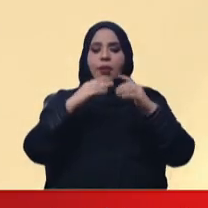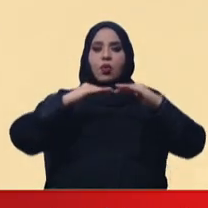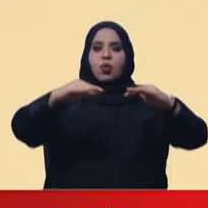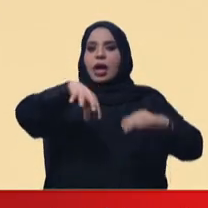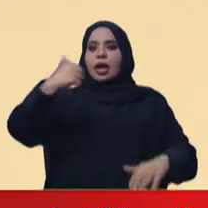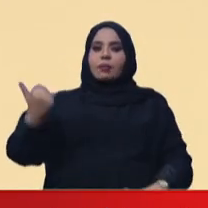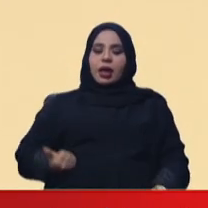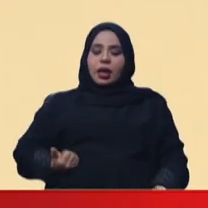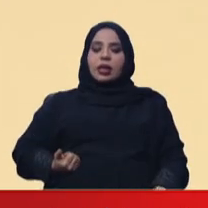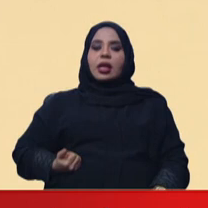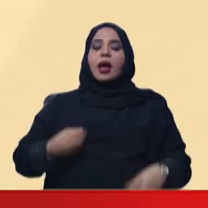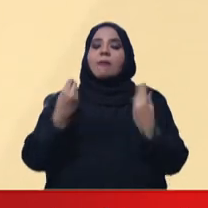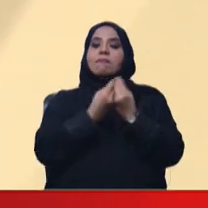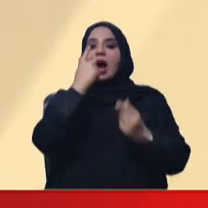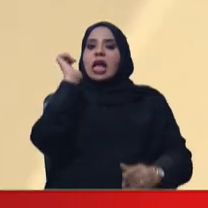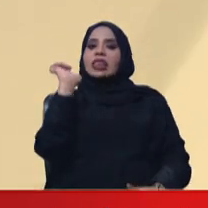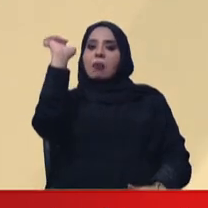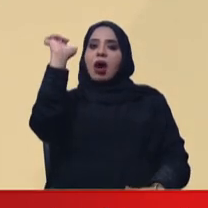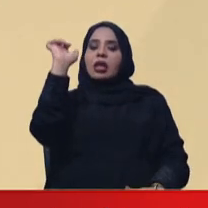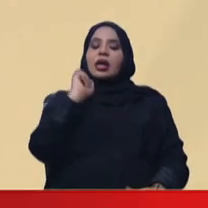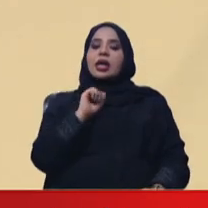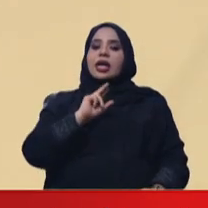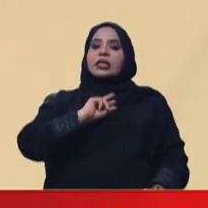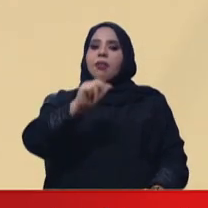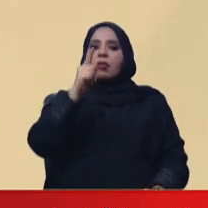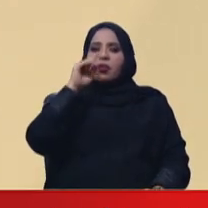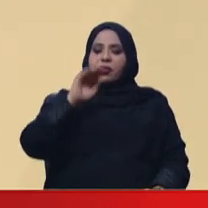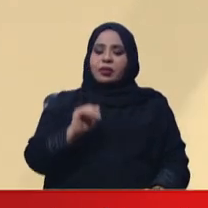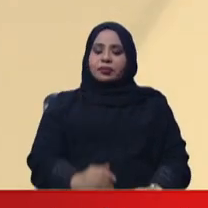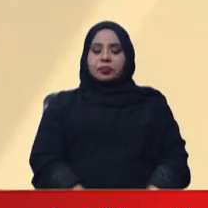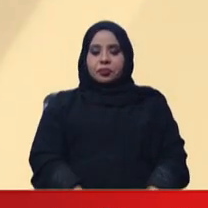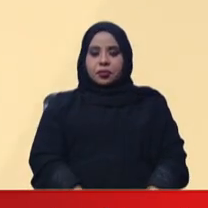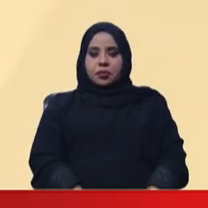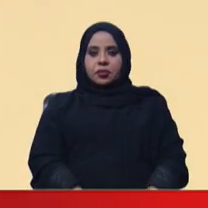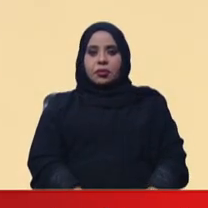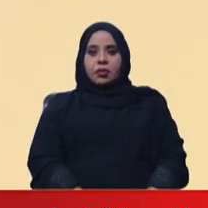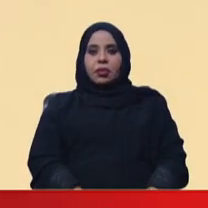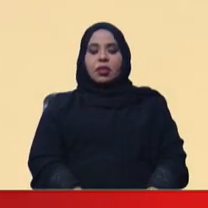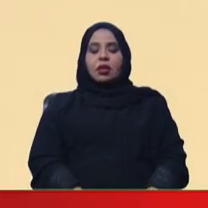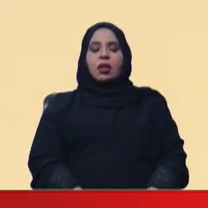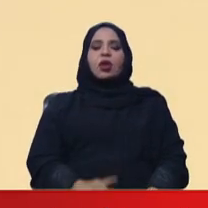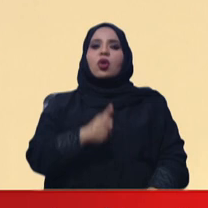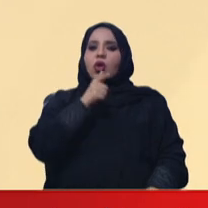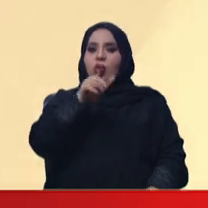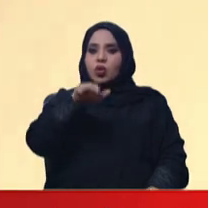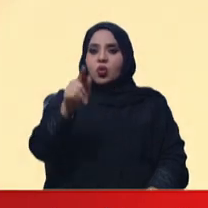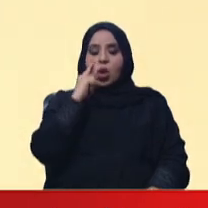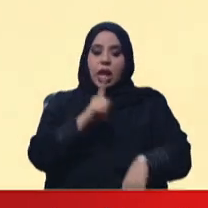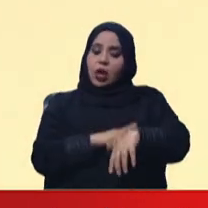وضمان ديمومة وسيرورة عجلة التنمية فيها. بالنسبة للتوقيت، التوقيت